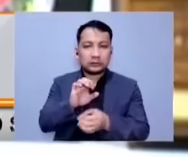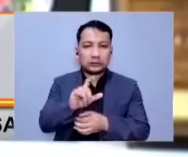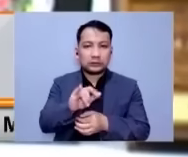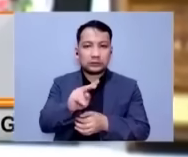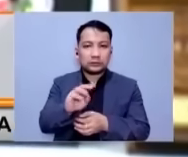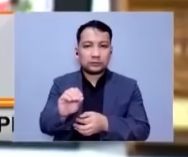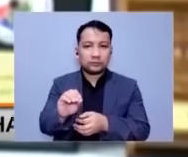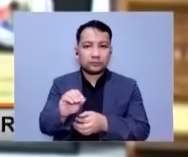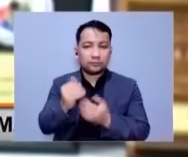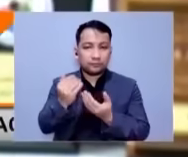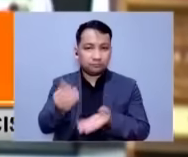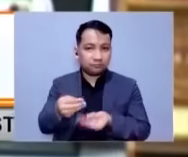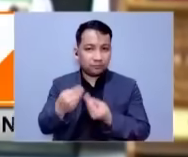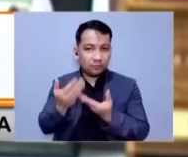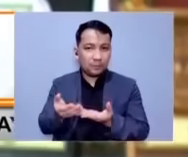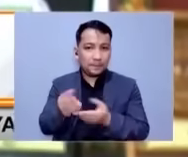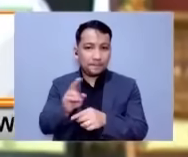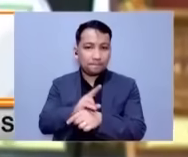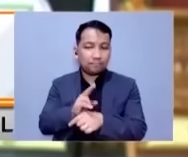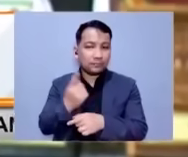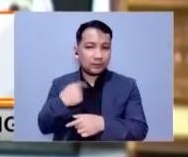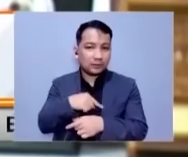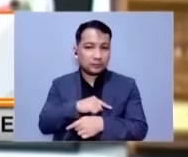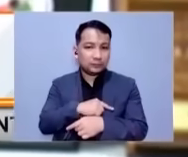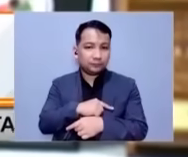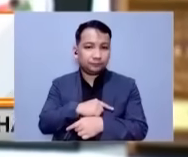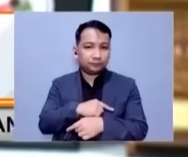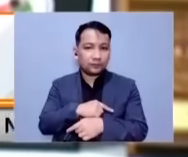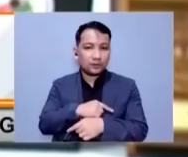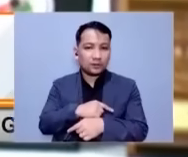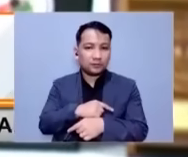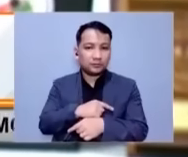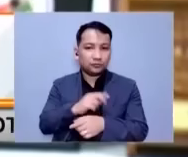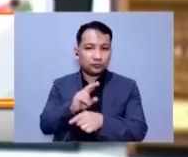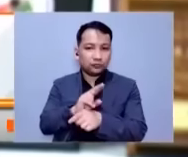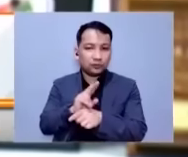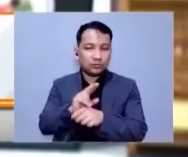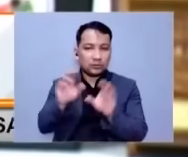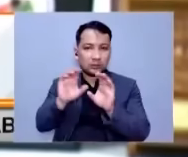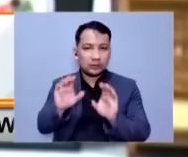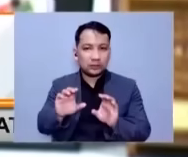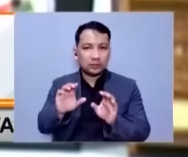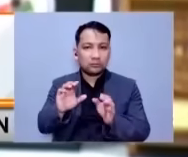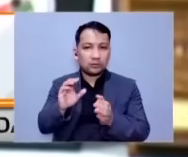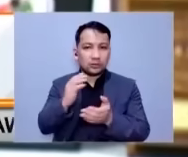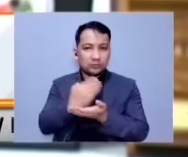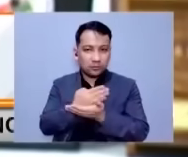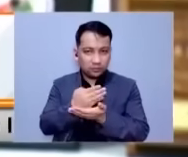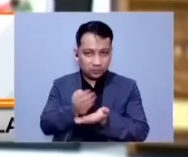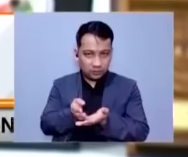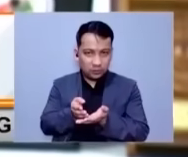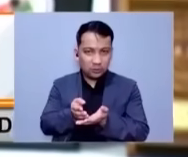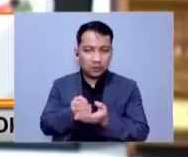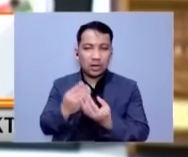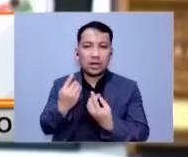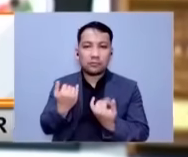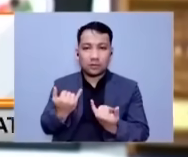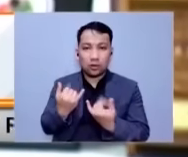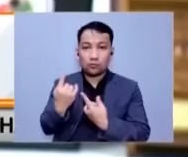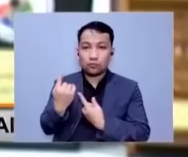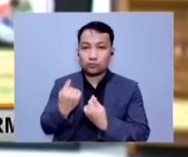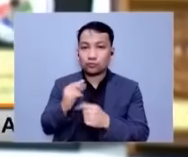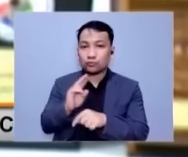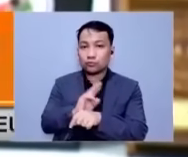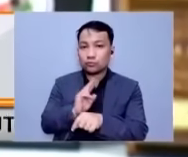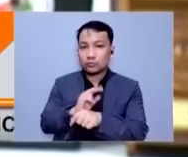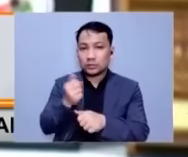Pwede natin i-utilize ang aming calamity funds. So, kasi yun na ngayon ang gagamitin natin para i-assist